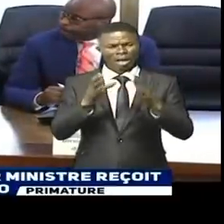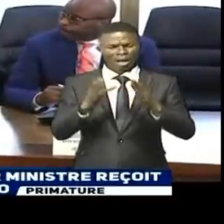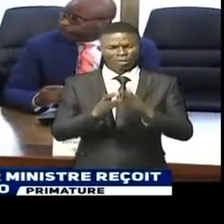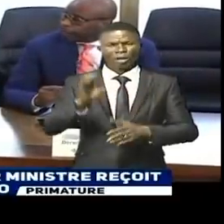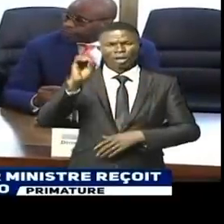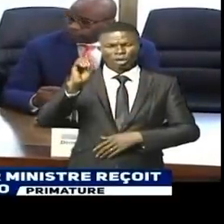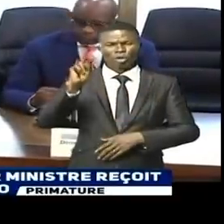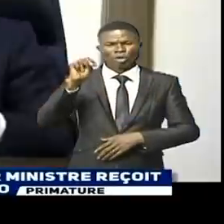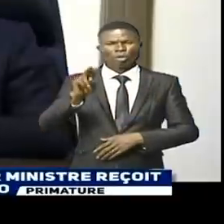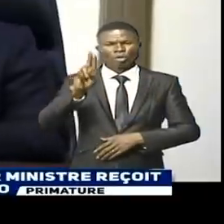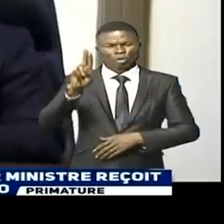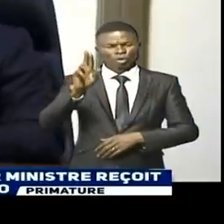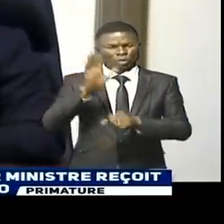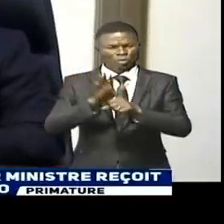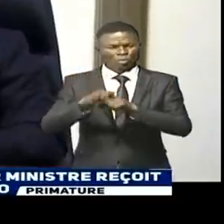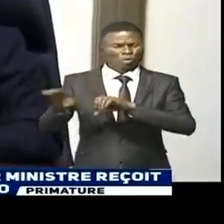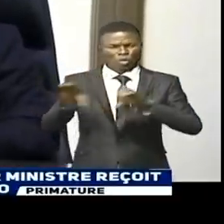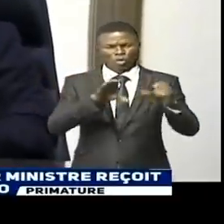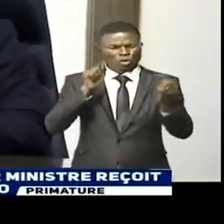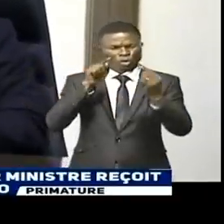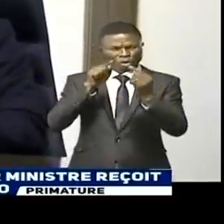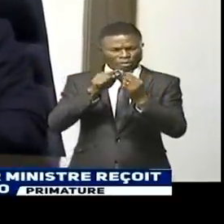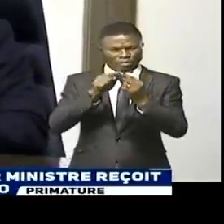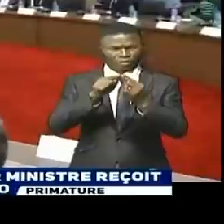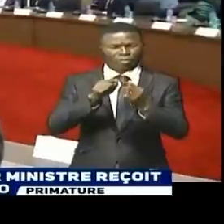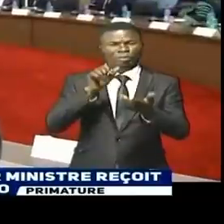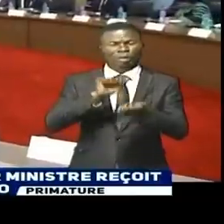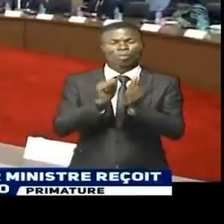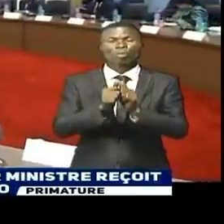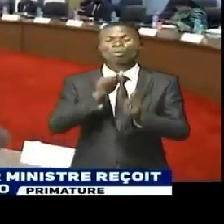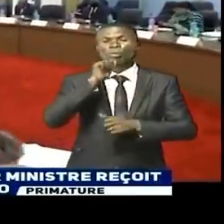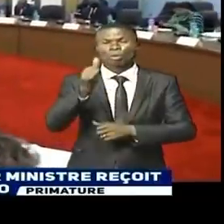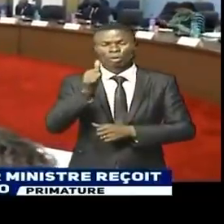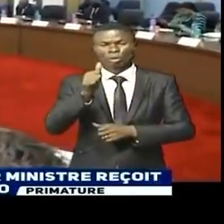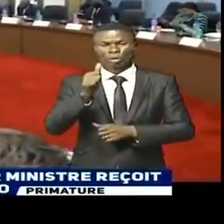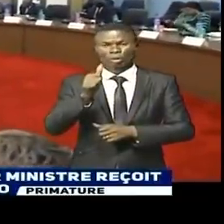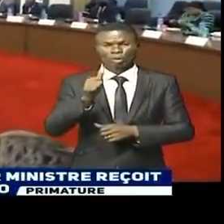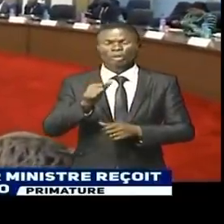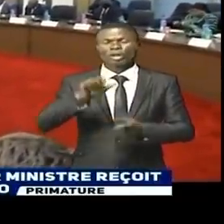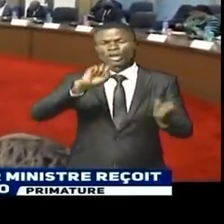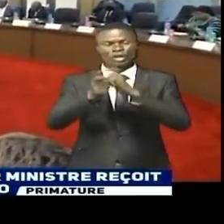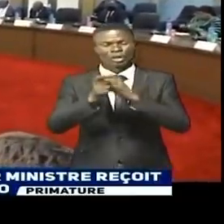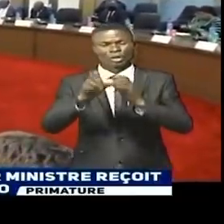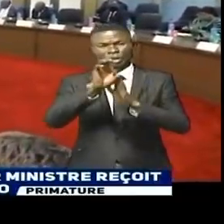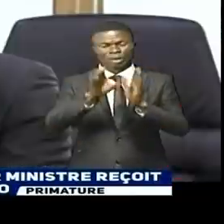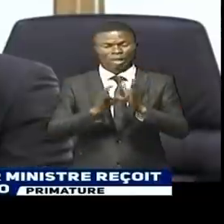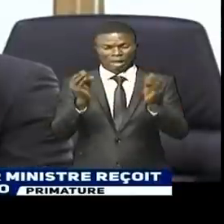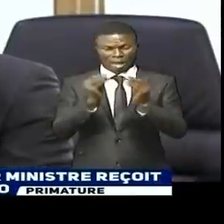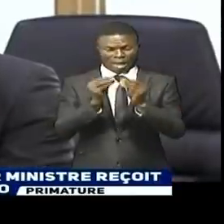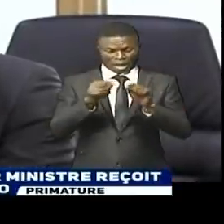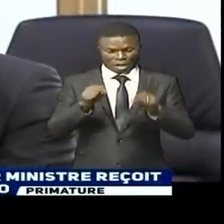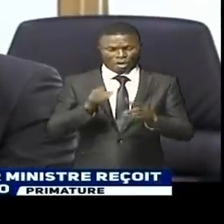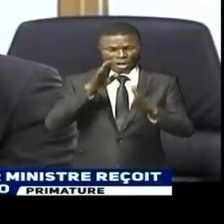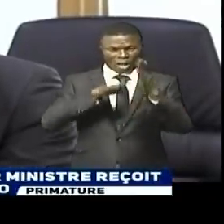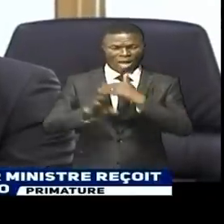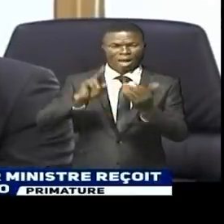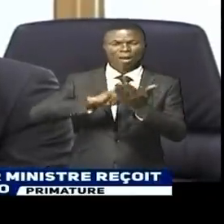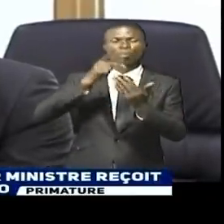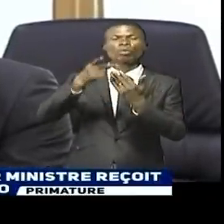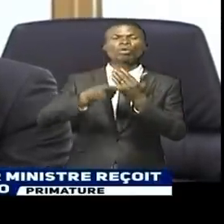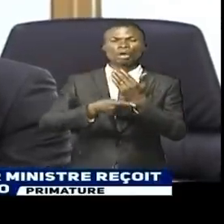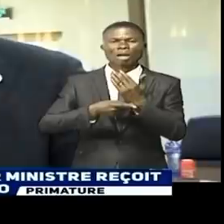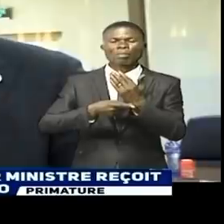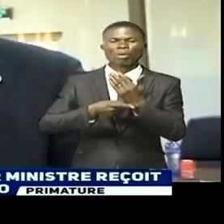sur plusieurs objectifs il ne s'agit pas seulement du plan de transition par enio d'aujourd'hui s'inscrit donc dans le cadre